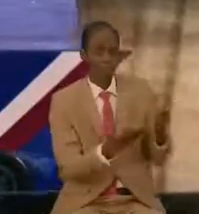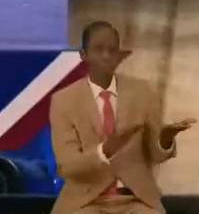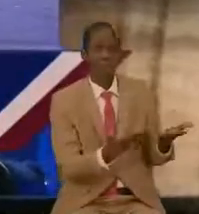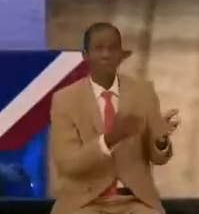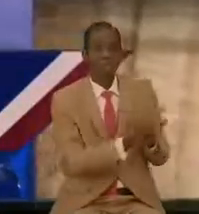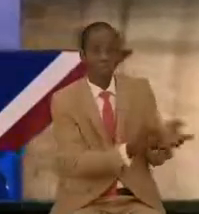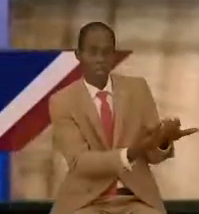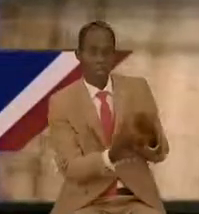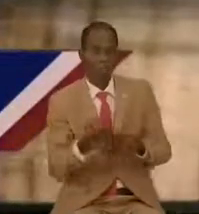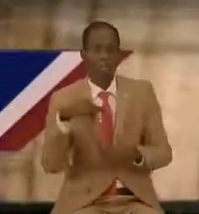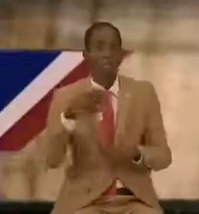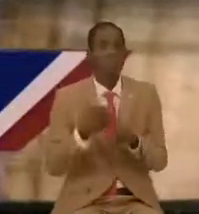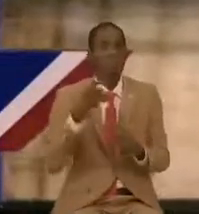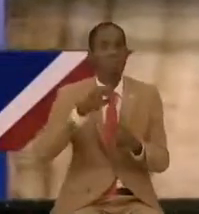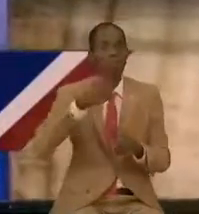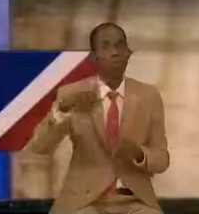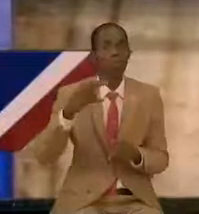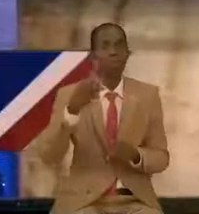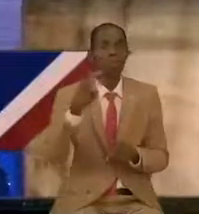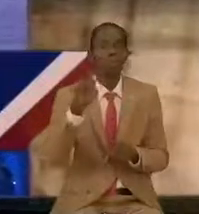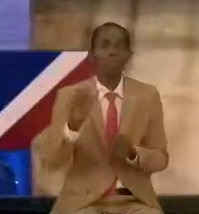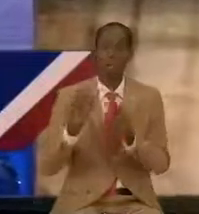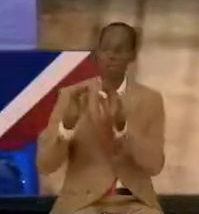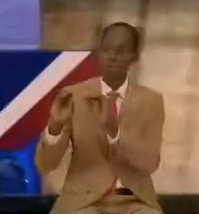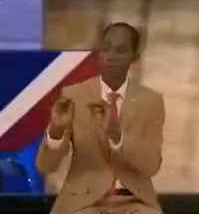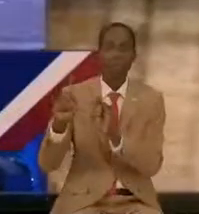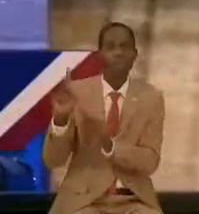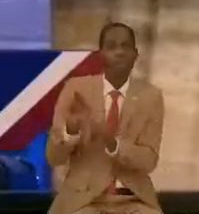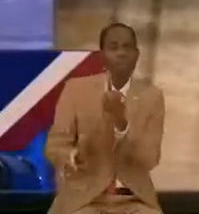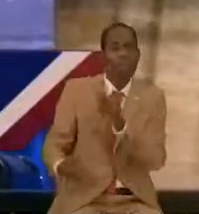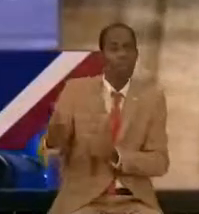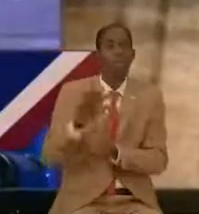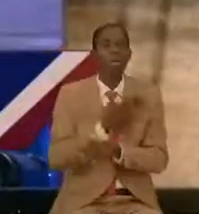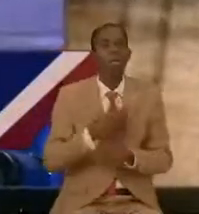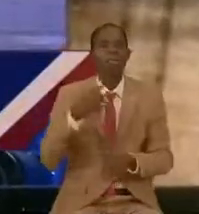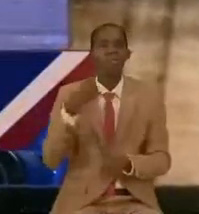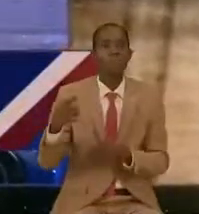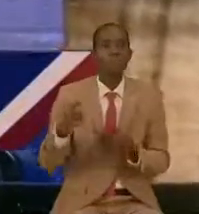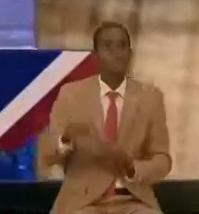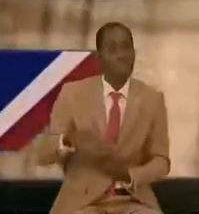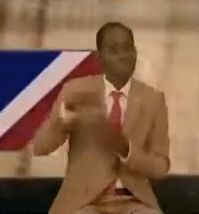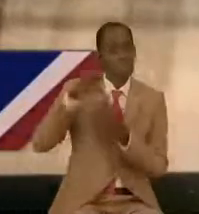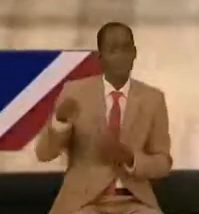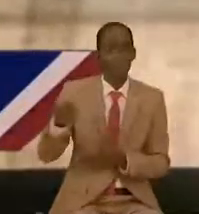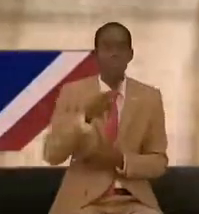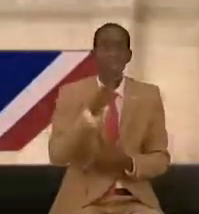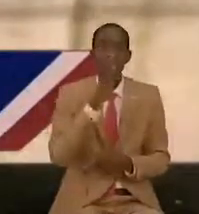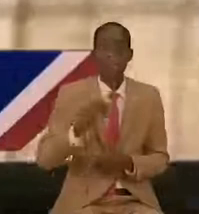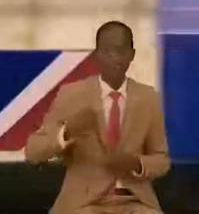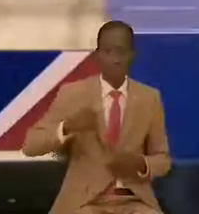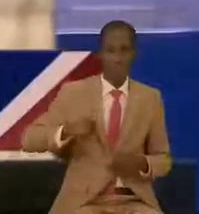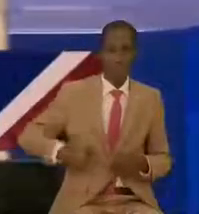hommes venus de la Judée enseignaient les frères en disant, « Si vous